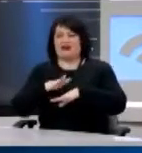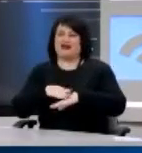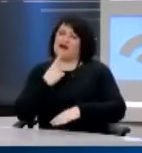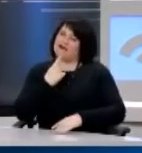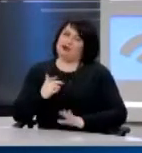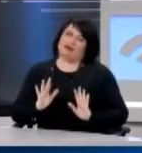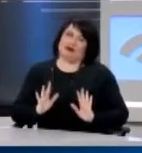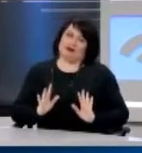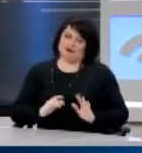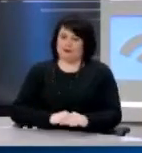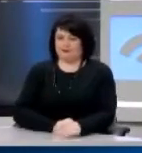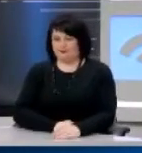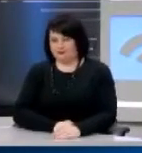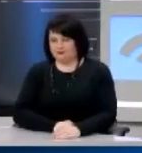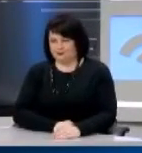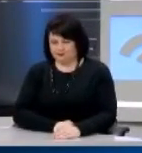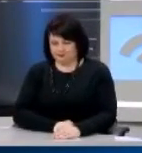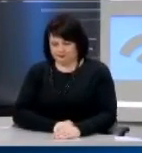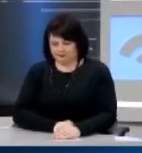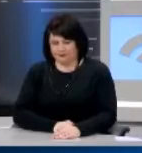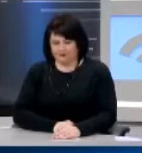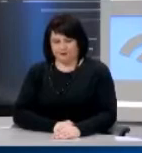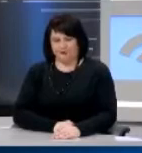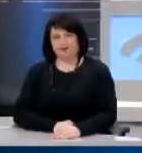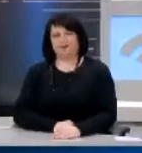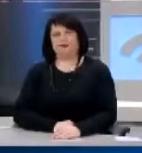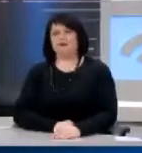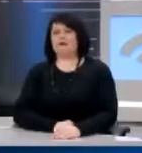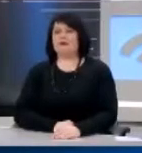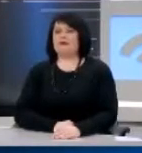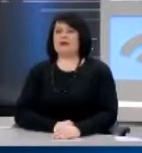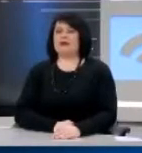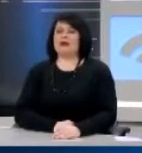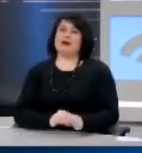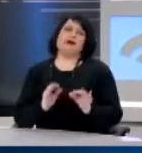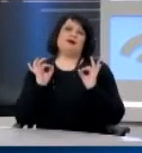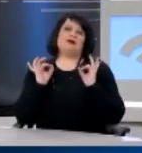Βεβαίως, σήμερα κανείς δεν ισχυρίζεται ότι